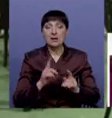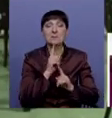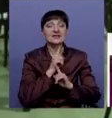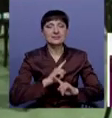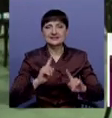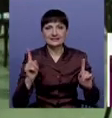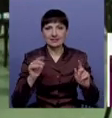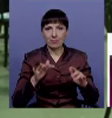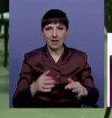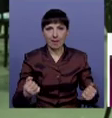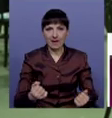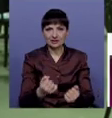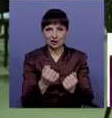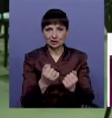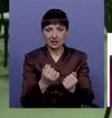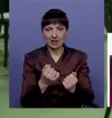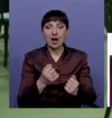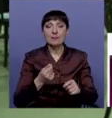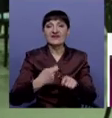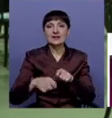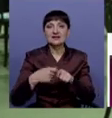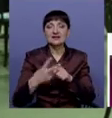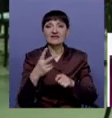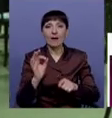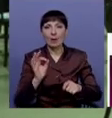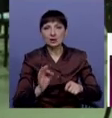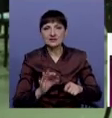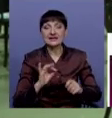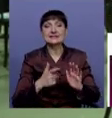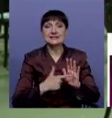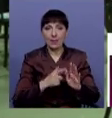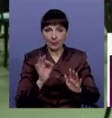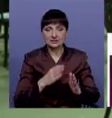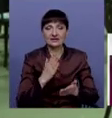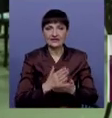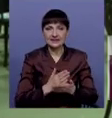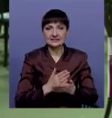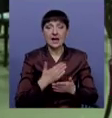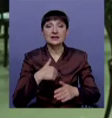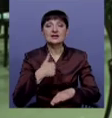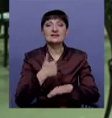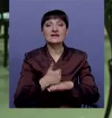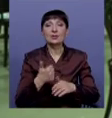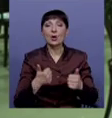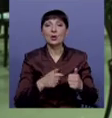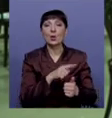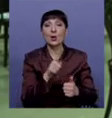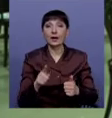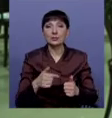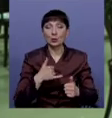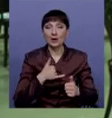беспрецедентная мера поддержки. Финансируем по 2% и под 7%. Наше основное конкурентное